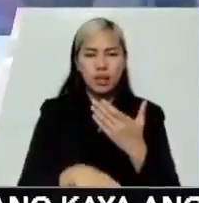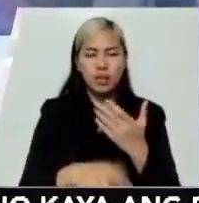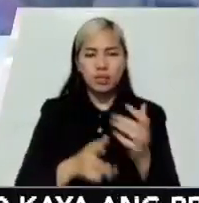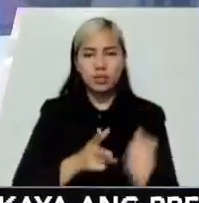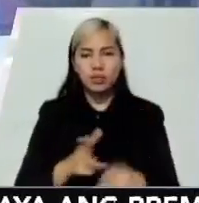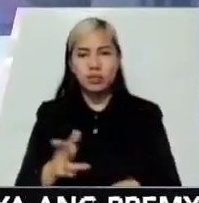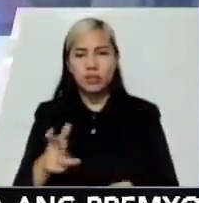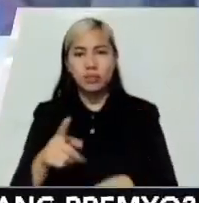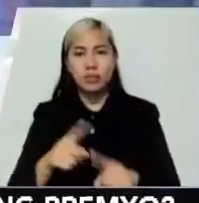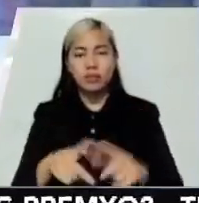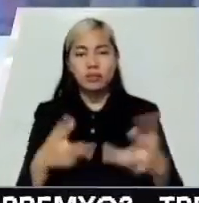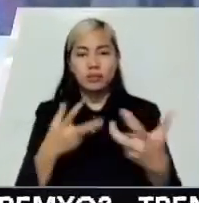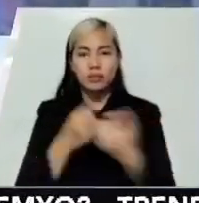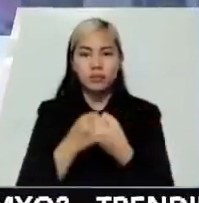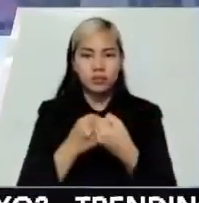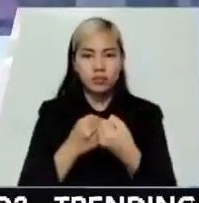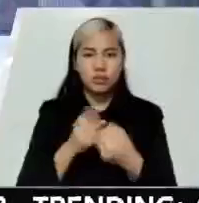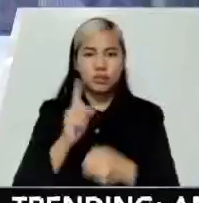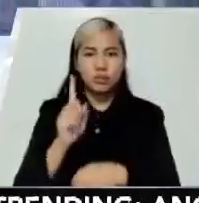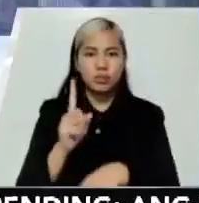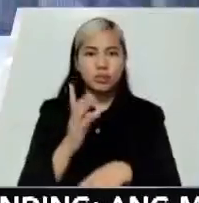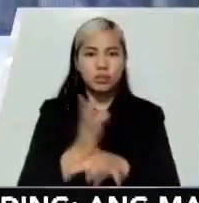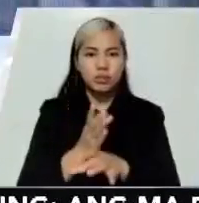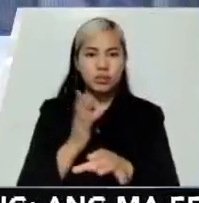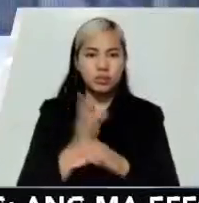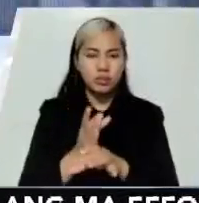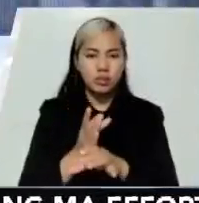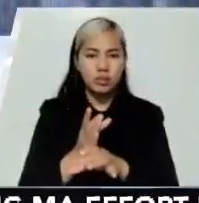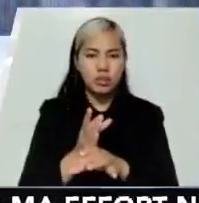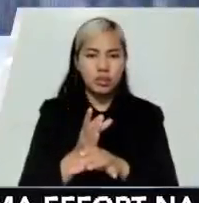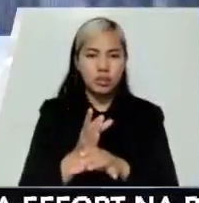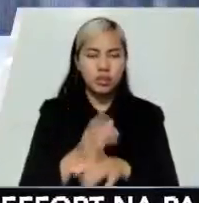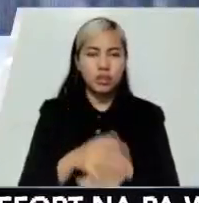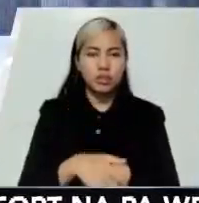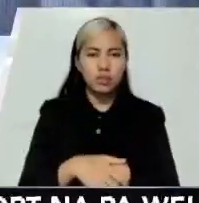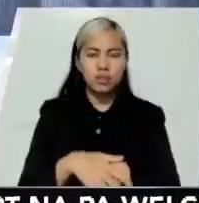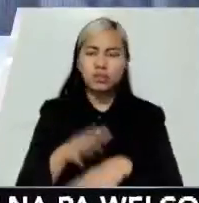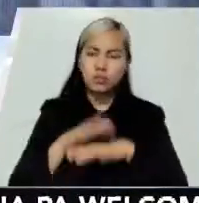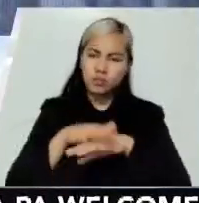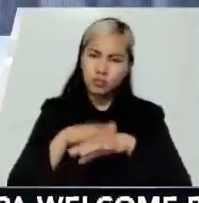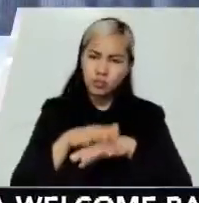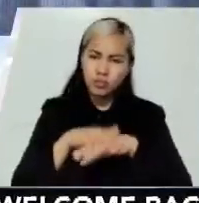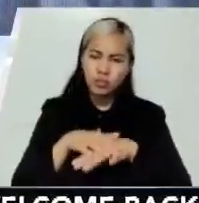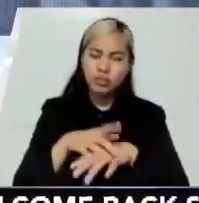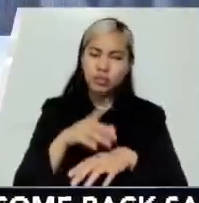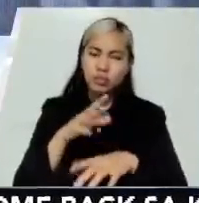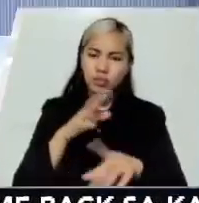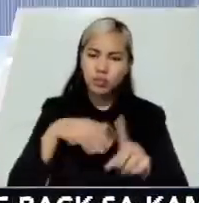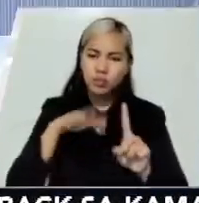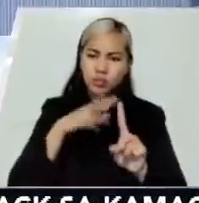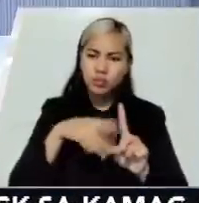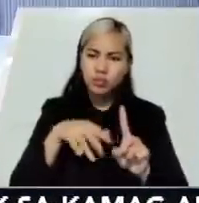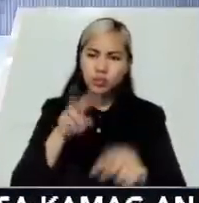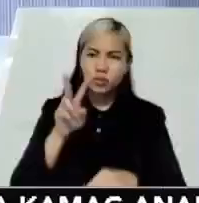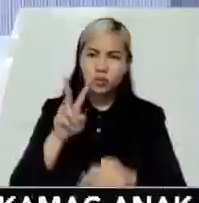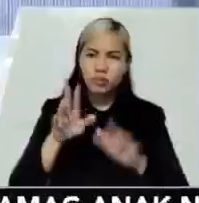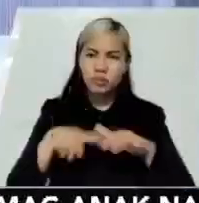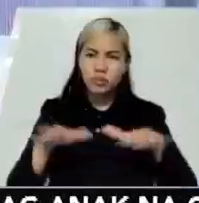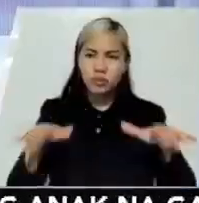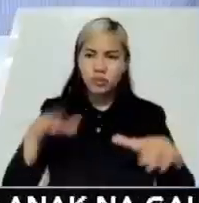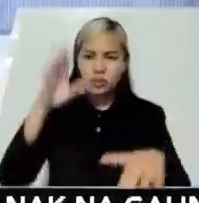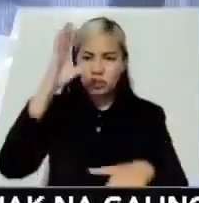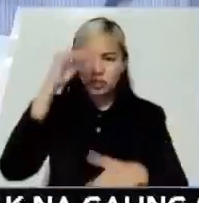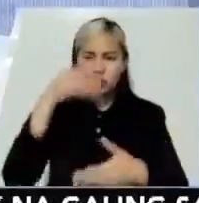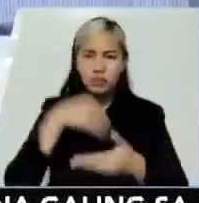siya ng isang sasakyan. Pinahinto siya ng mga otoridad at doon na napansin ang dalawang batang lalaki sa loob. Nang